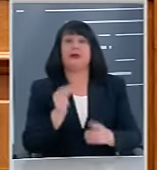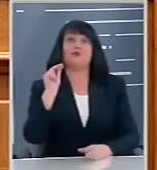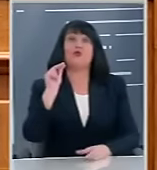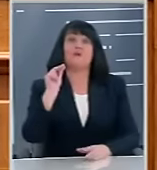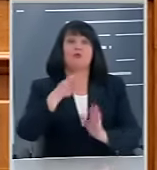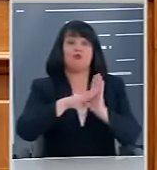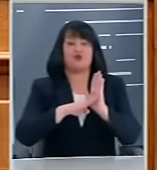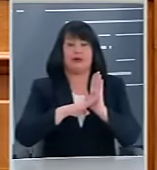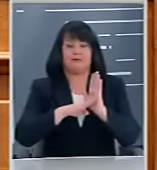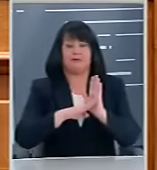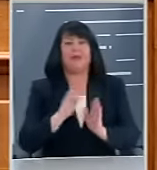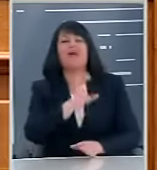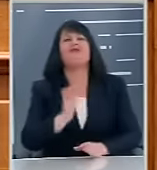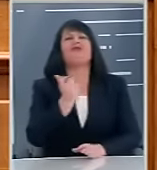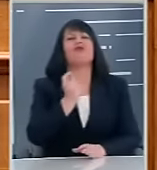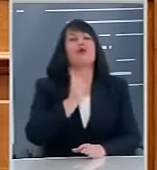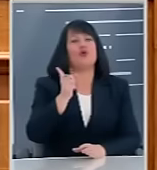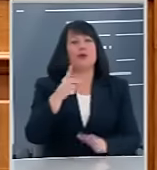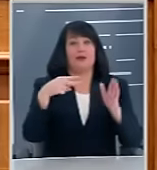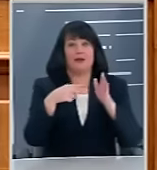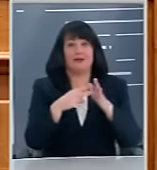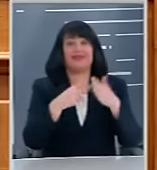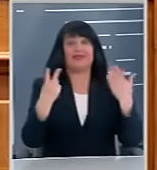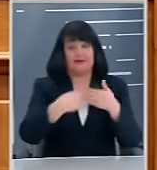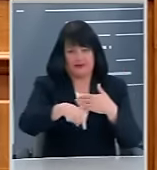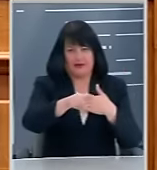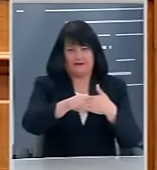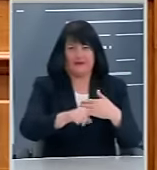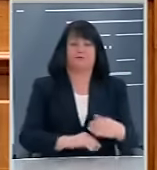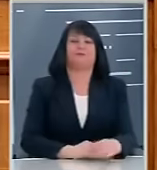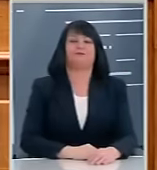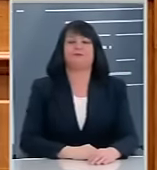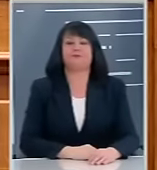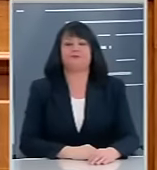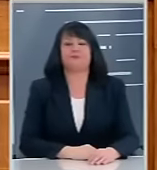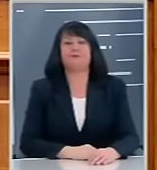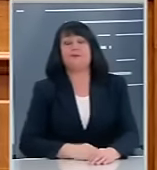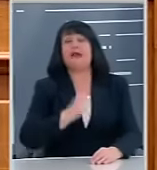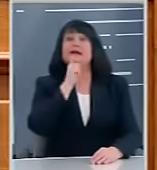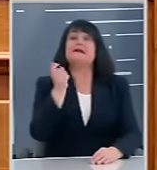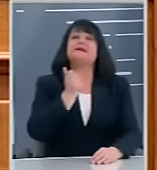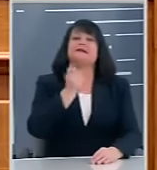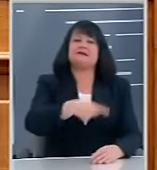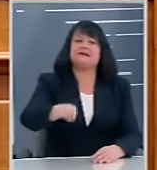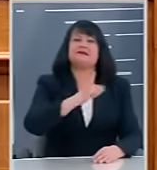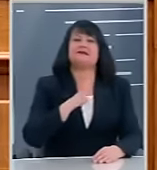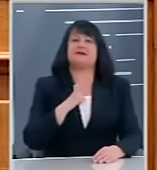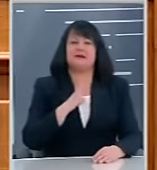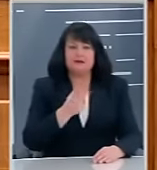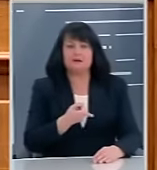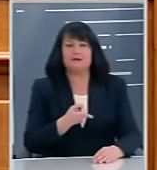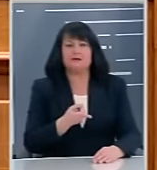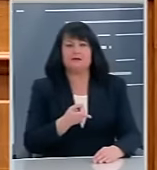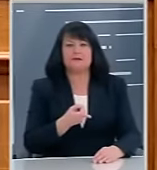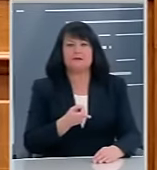δεσμευτεί με τους δανειστές για το 2017. Οι συνταξιούχοι δεν θα απολάμβαναν του προνομίου